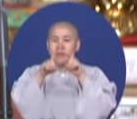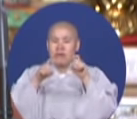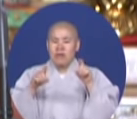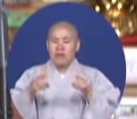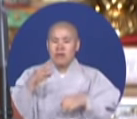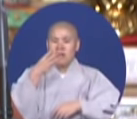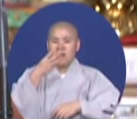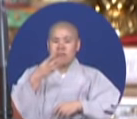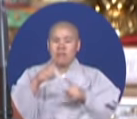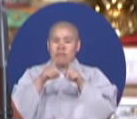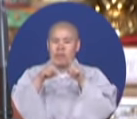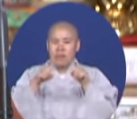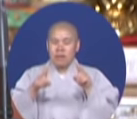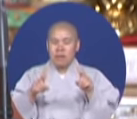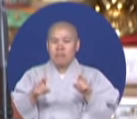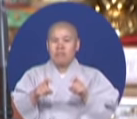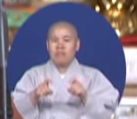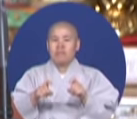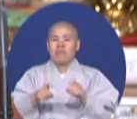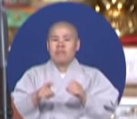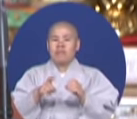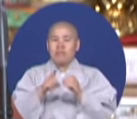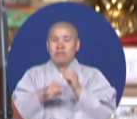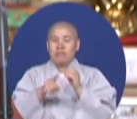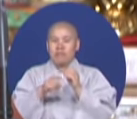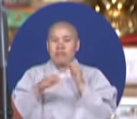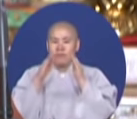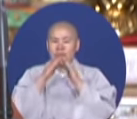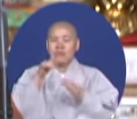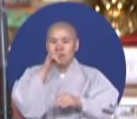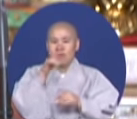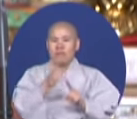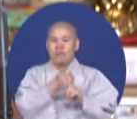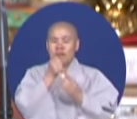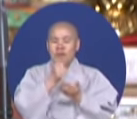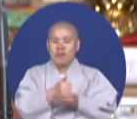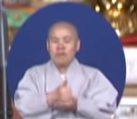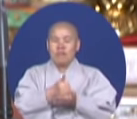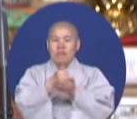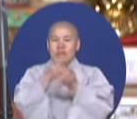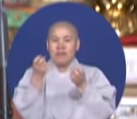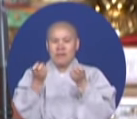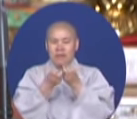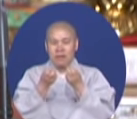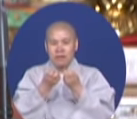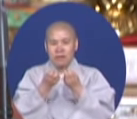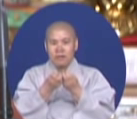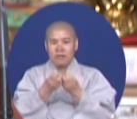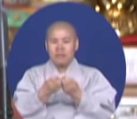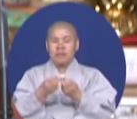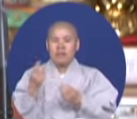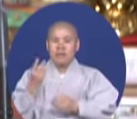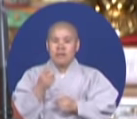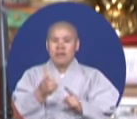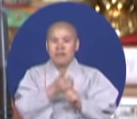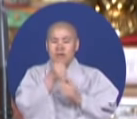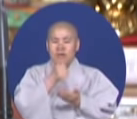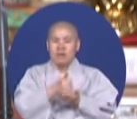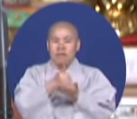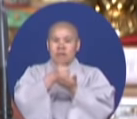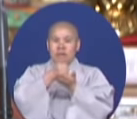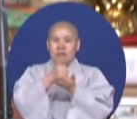있어요. 다 부처님을 모시는 방법이죠. 그리고 이제 부처님 모시는